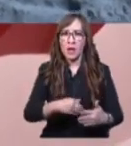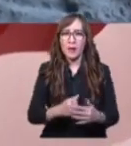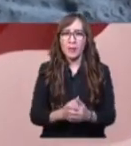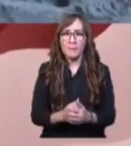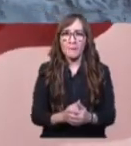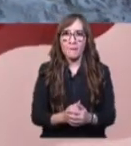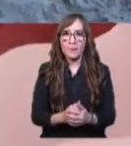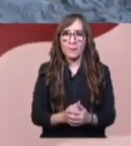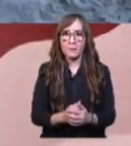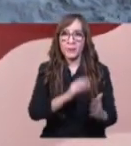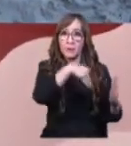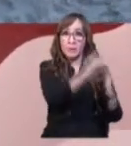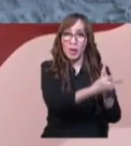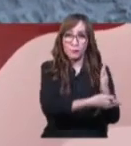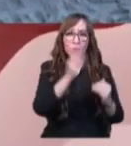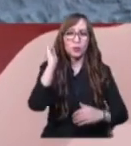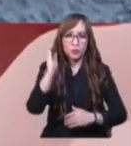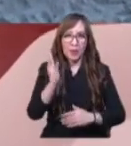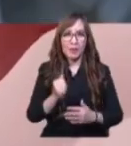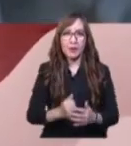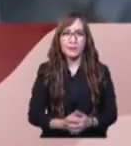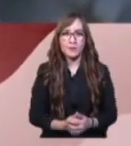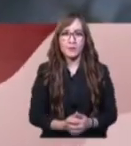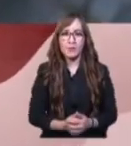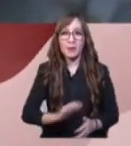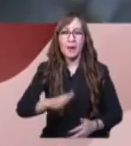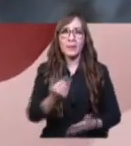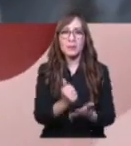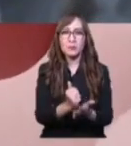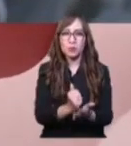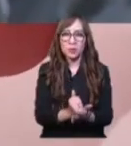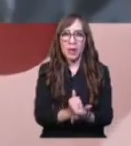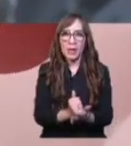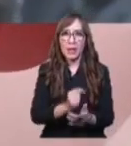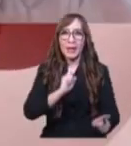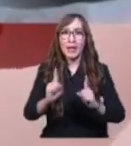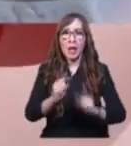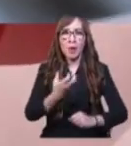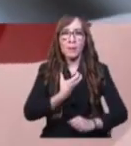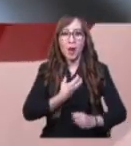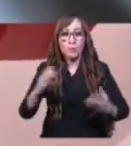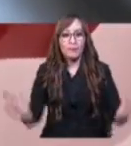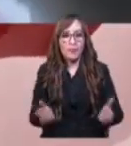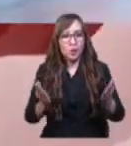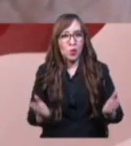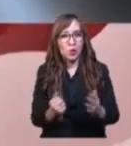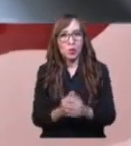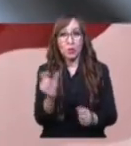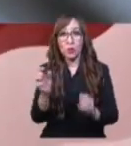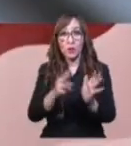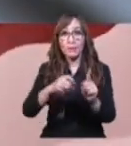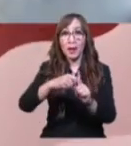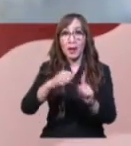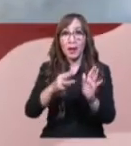channel, semua platform tuh udah aktif lah gitu ya. Nah, tapi isunya sebetulnya kalau mau ngomong dorong UMKM digitalisasi, ya pasti di mikro